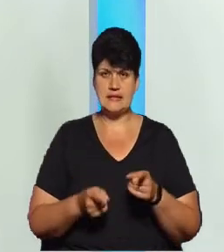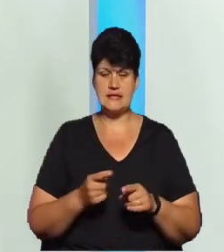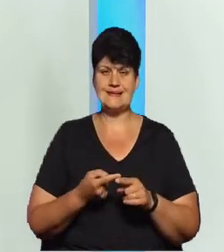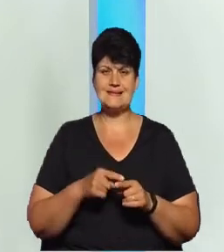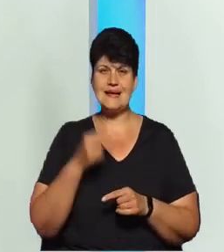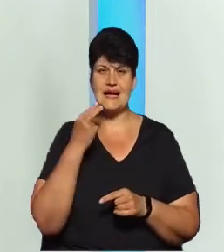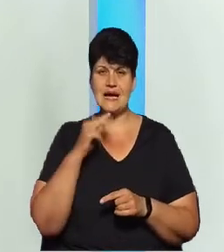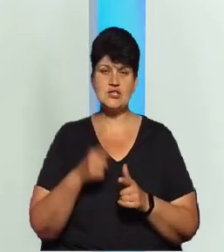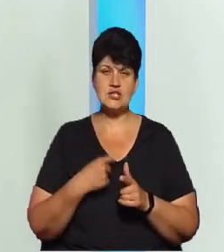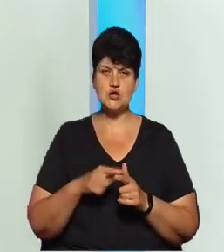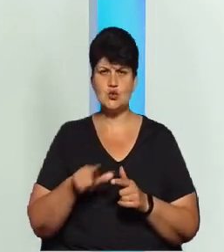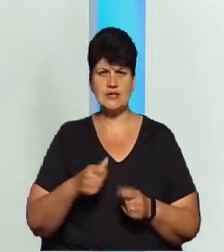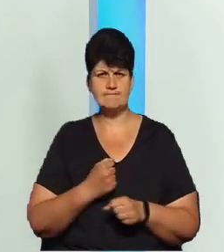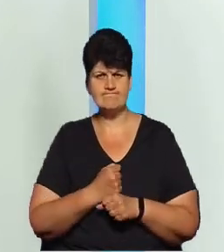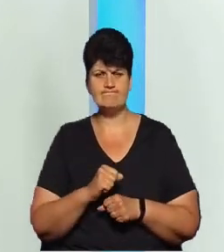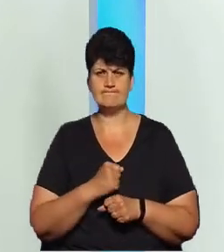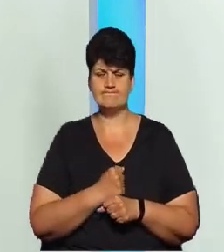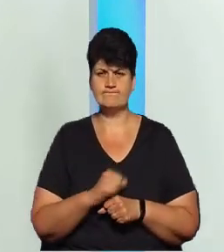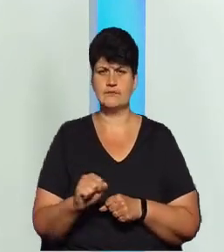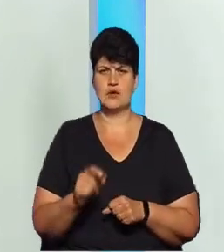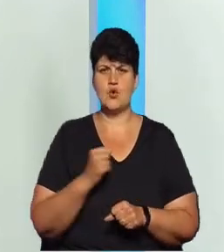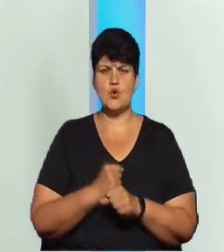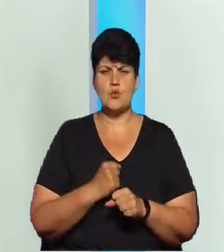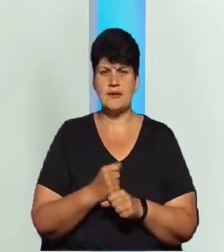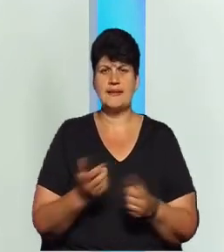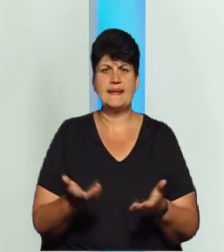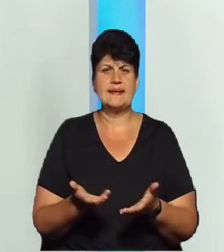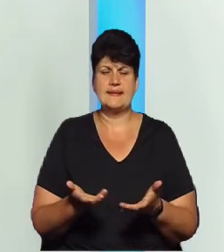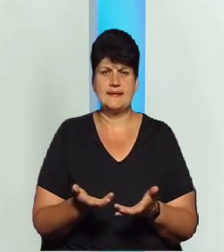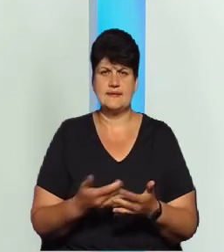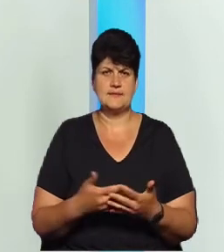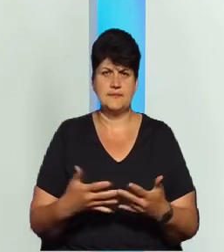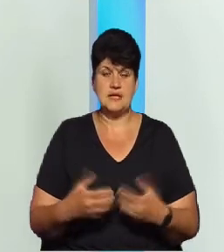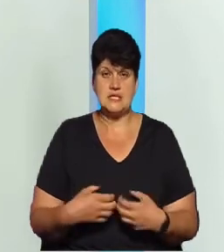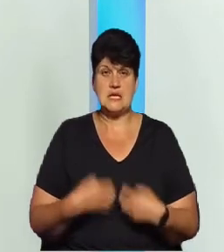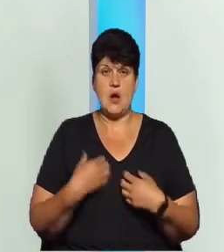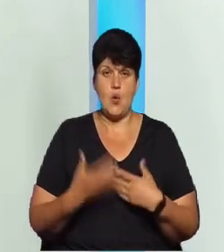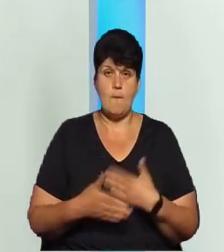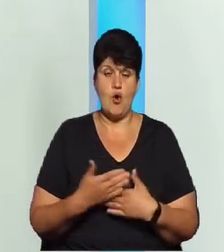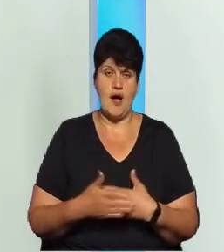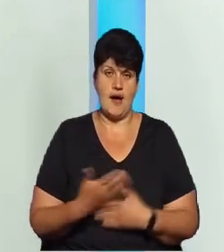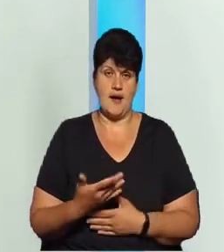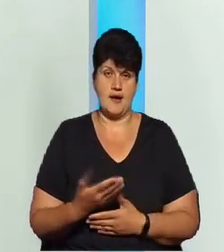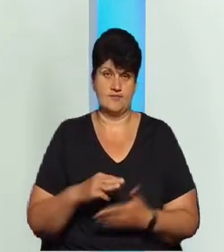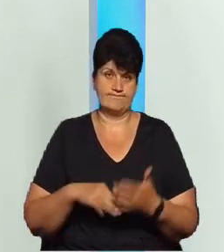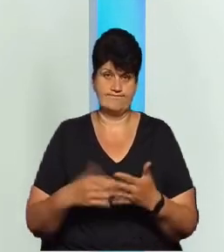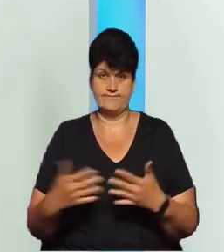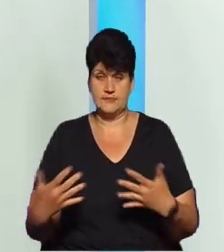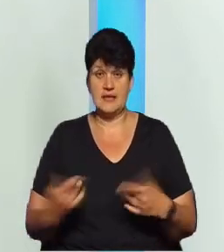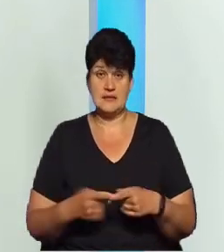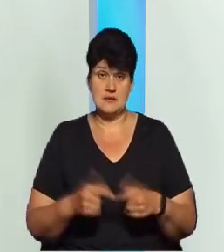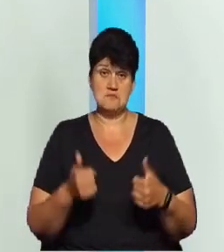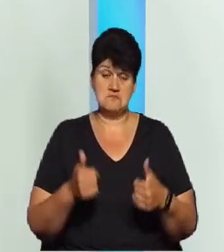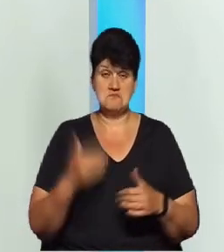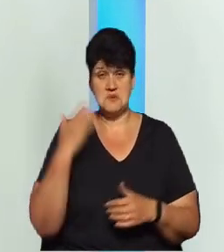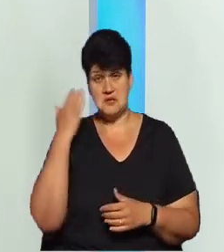чи заставляти робити якісь речі під страхом покарання чи якихось санкцій. І тому це досить хороша ідея, яку я би вважав, було